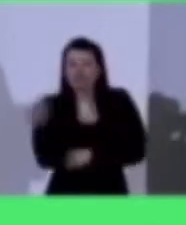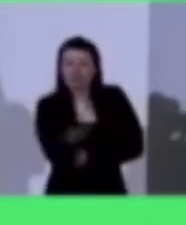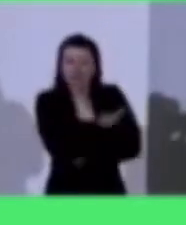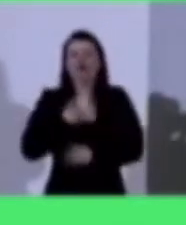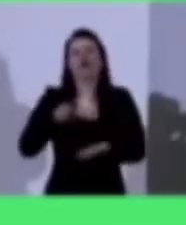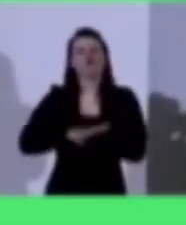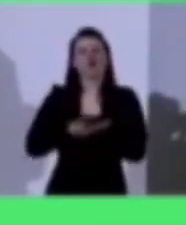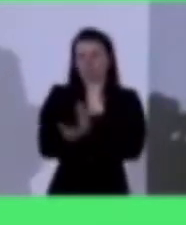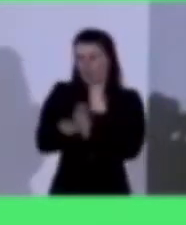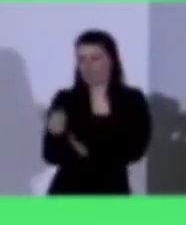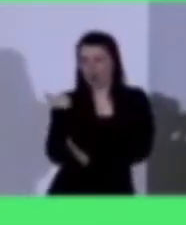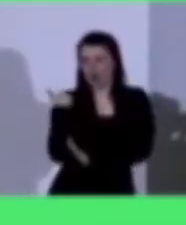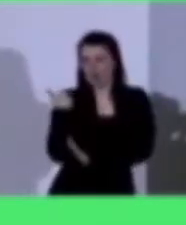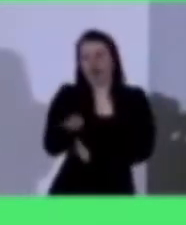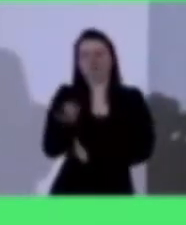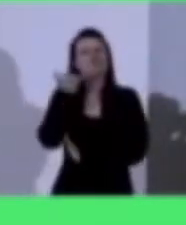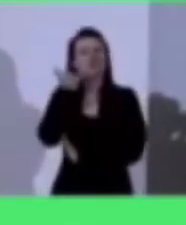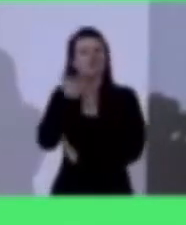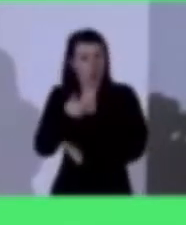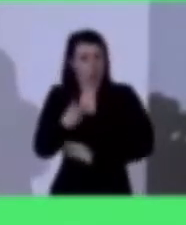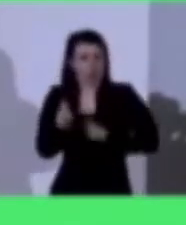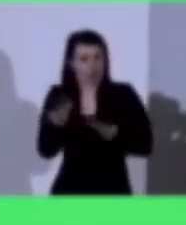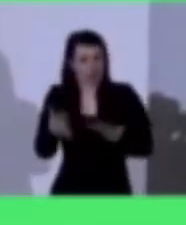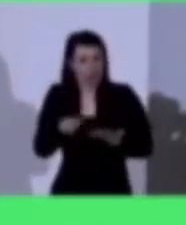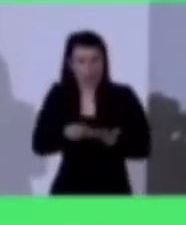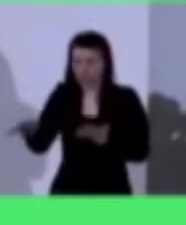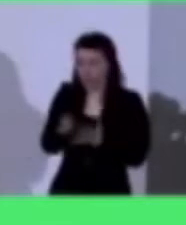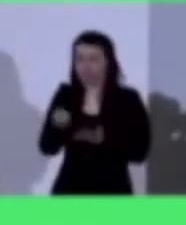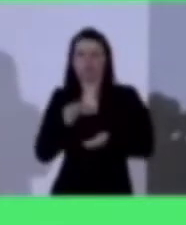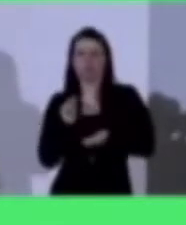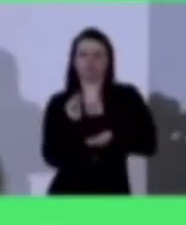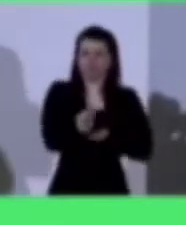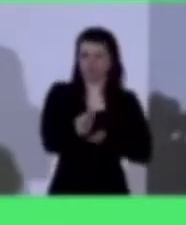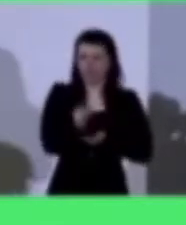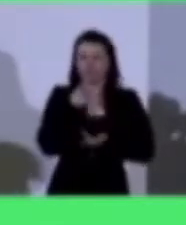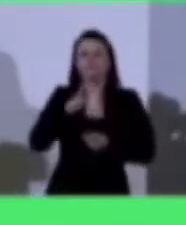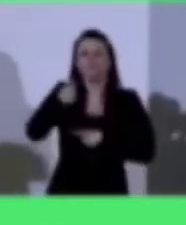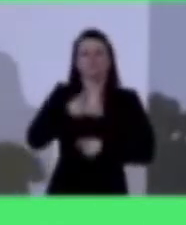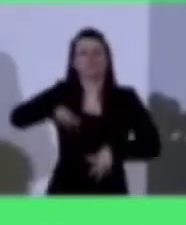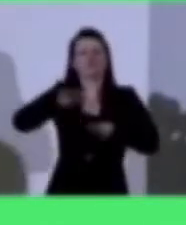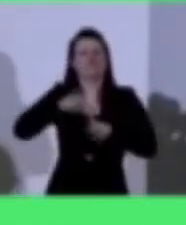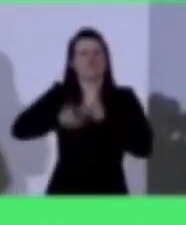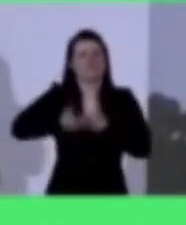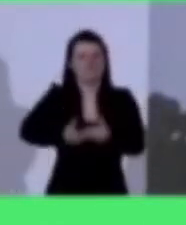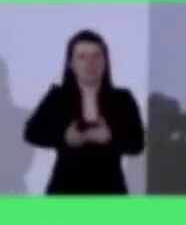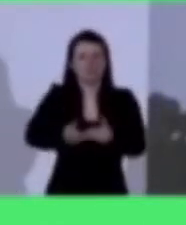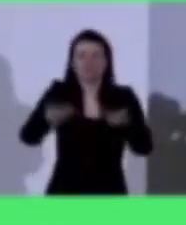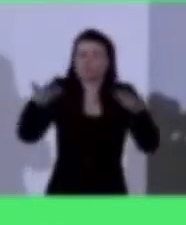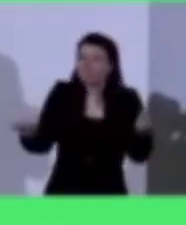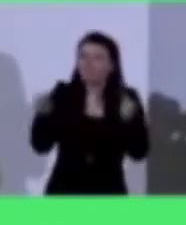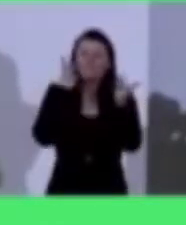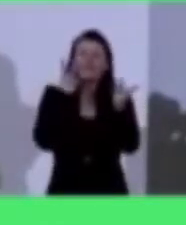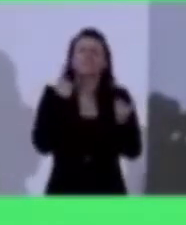ricevuto su un numero di cellulari che hai indicato picca su conferma per proseguire ora visualizzerai tutti i dettagli